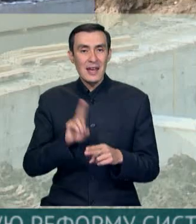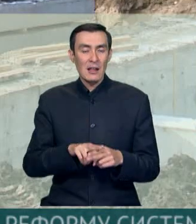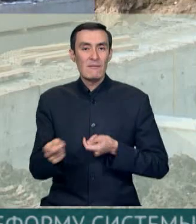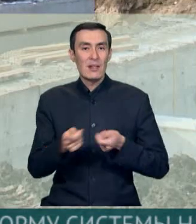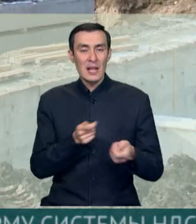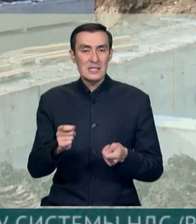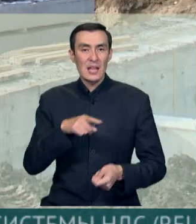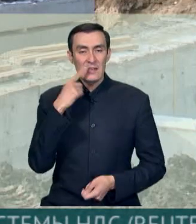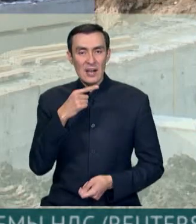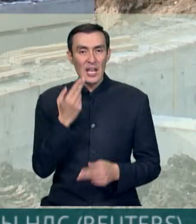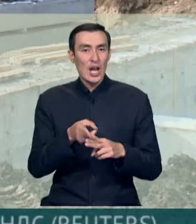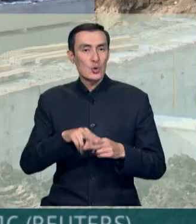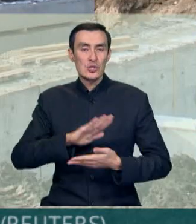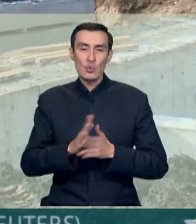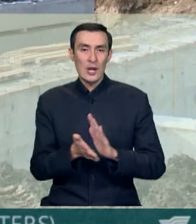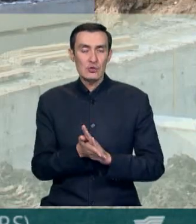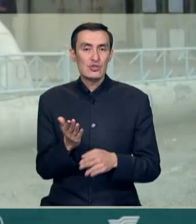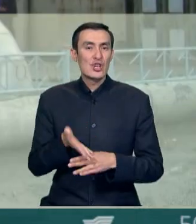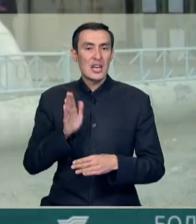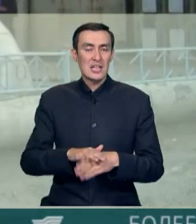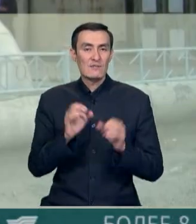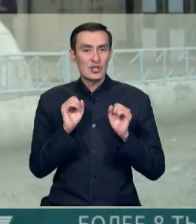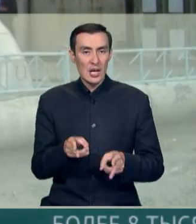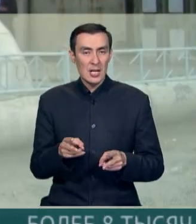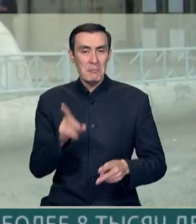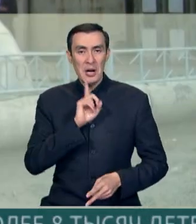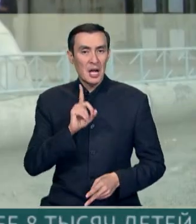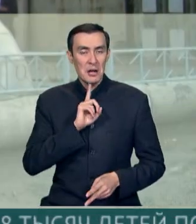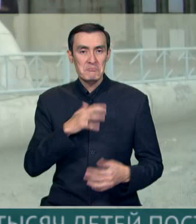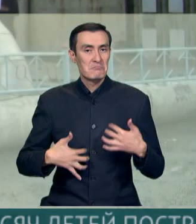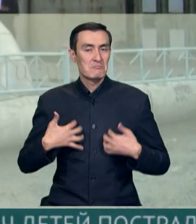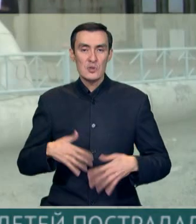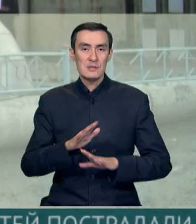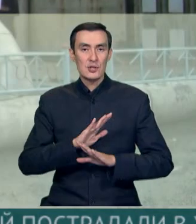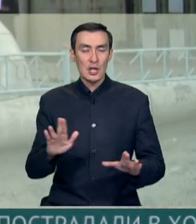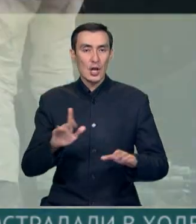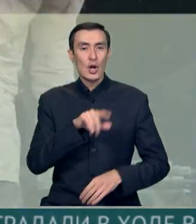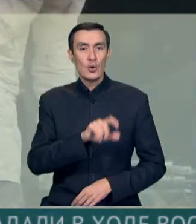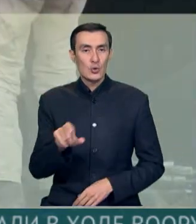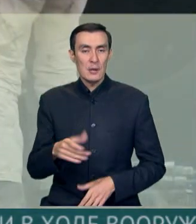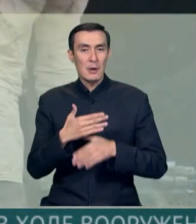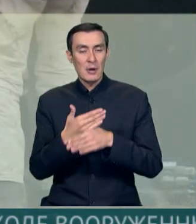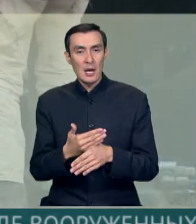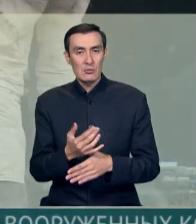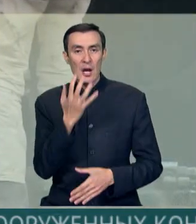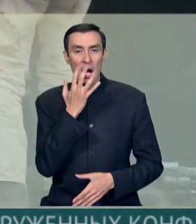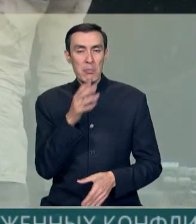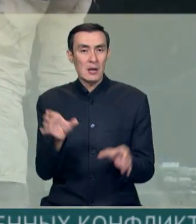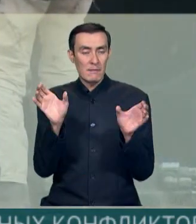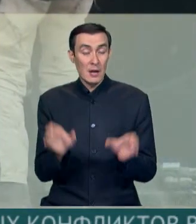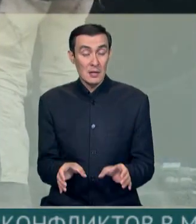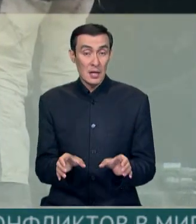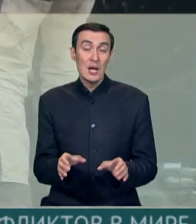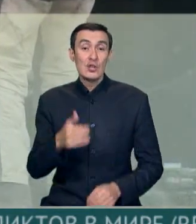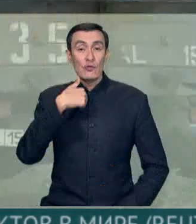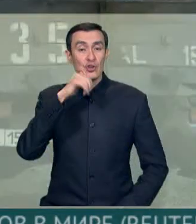власти называть ситуацию чрезвычайной не спешат. Пока людей спасают обогреватели. Отмечу,